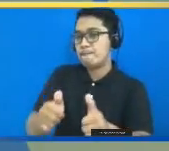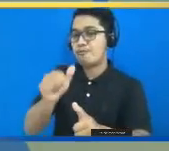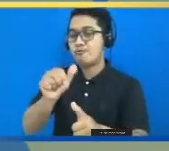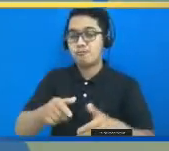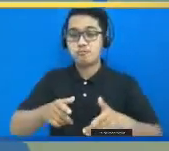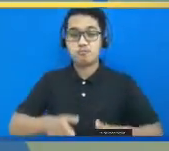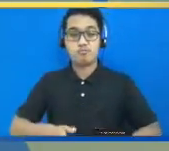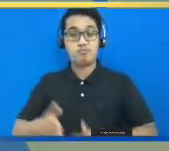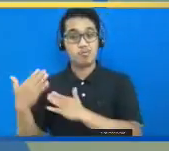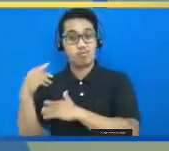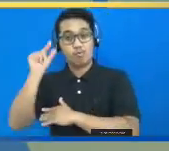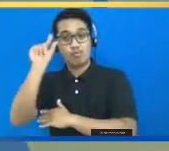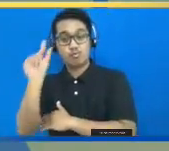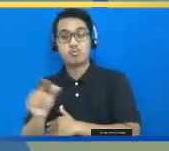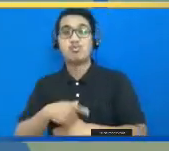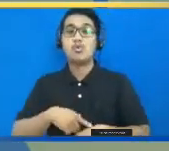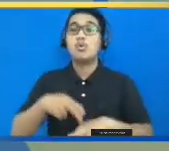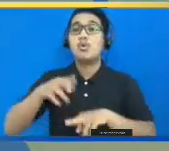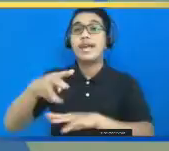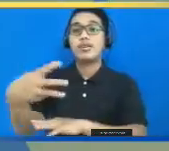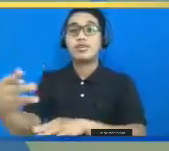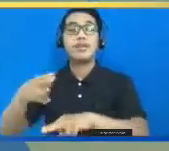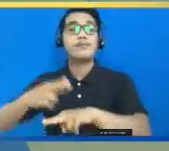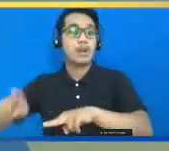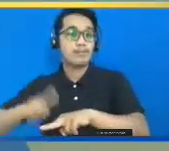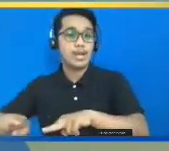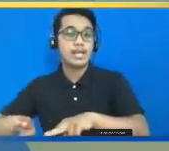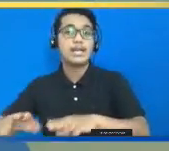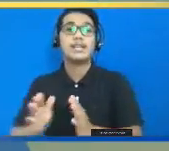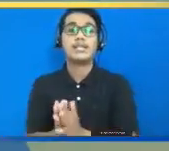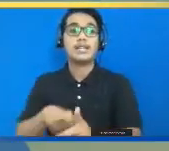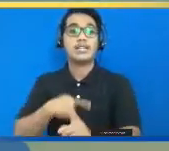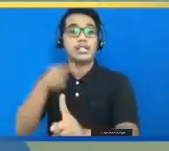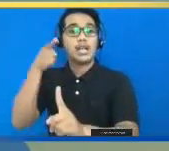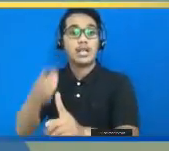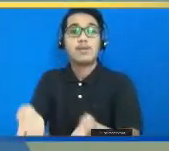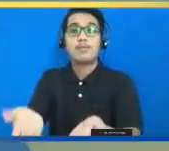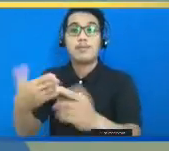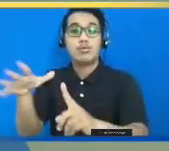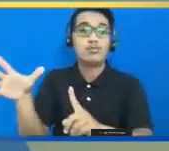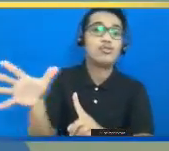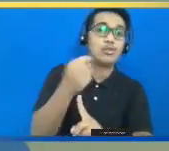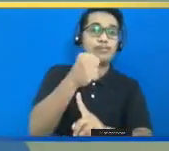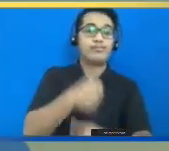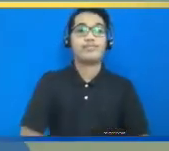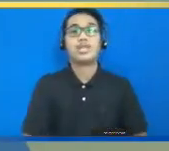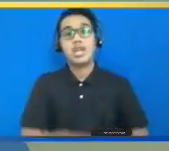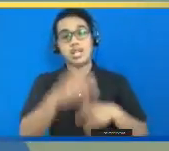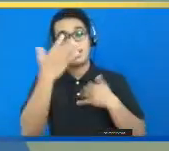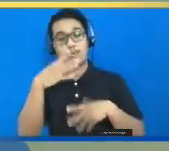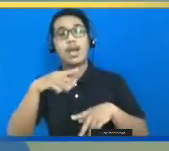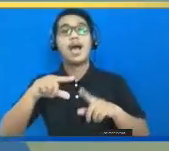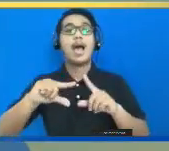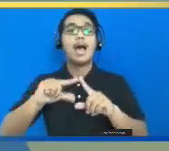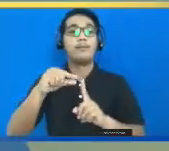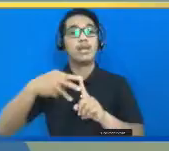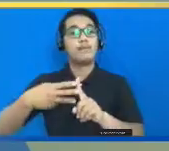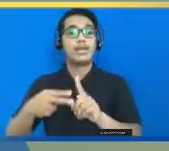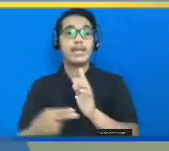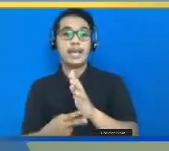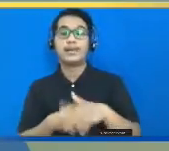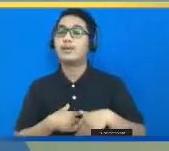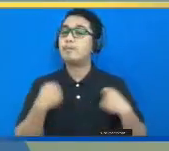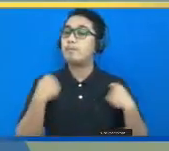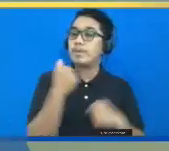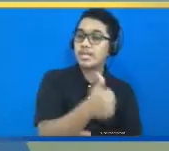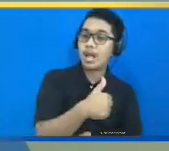untuk mendorong dan ekonomi dan mewujudkan sasaran pembangunan kita semoga APBN kita mampu mendukung